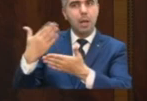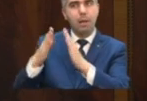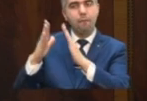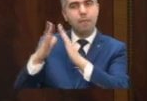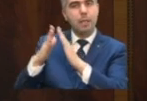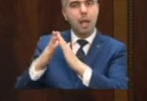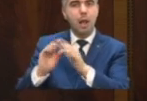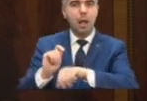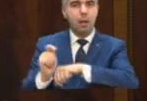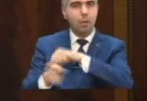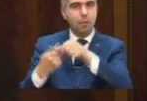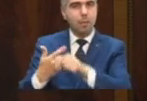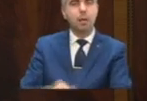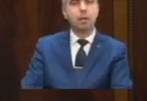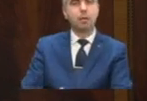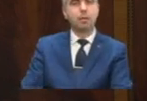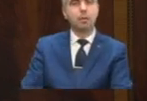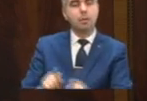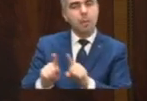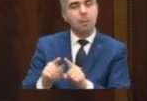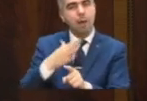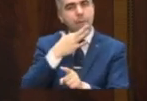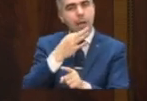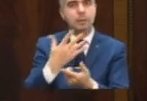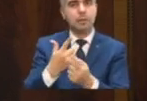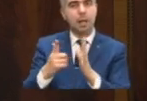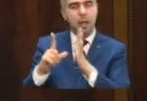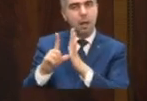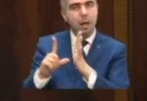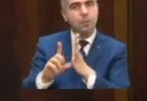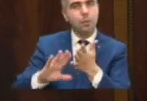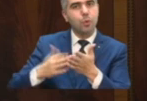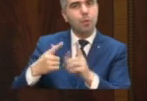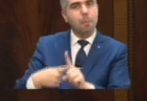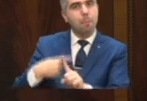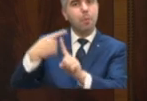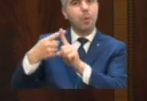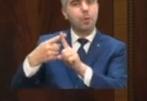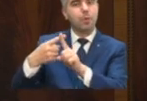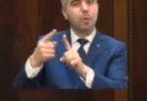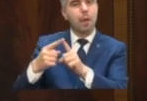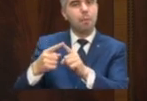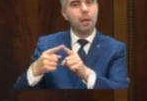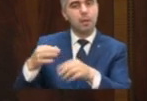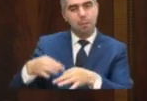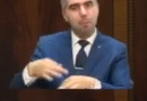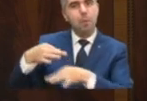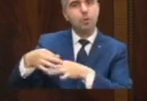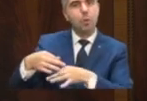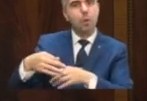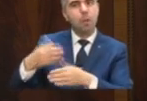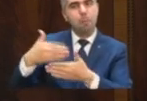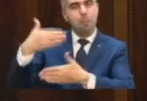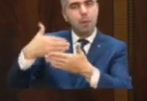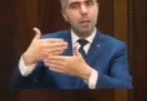القروي والمرونة في تنزيل القوانين بالإضافة إلى الرفع من المساحة المبنية. سيد